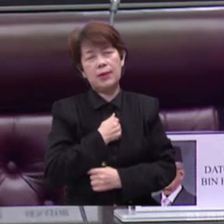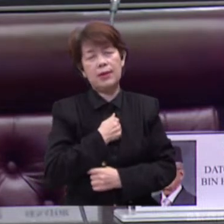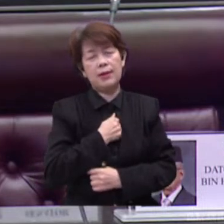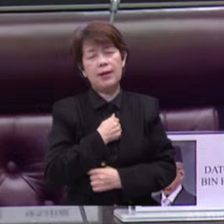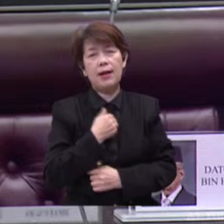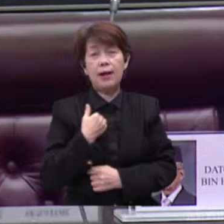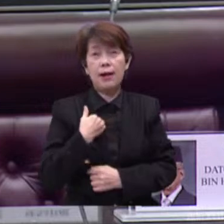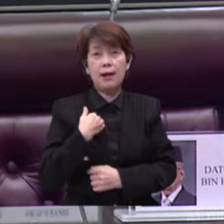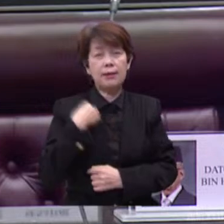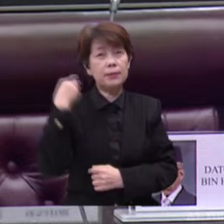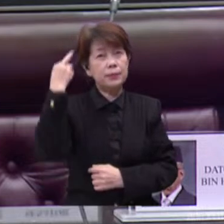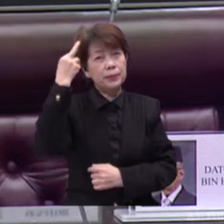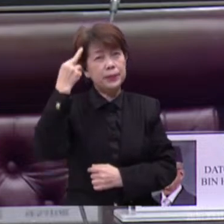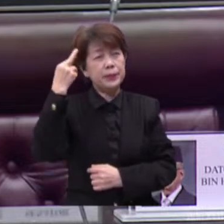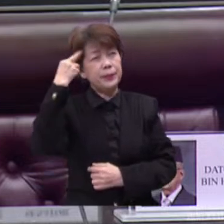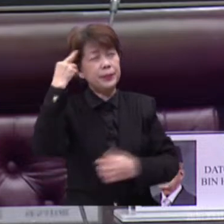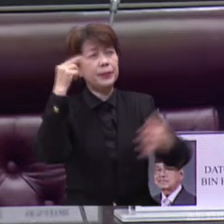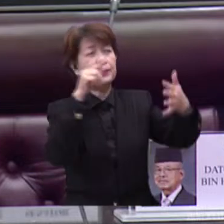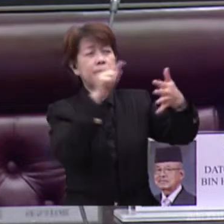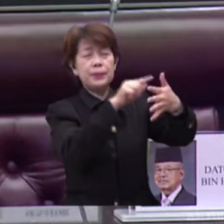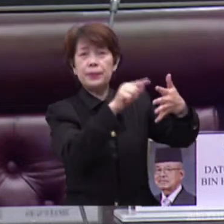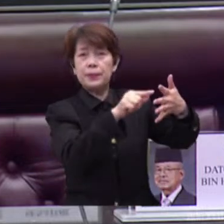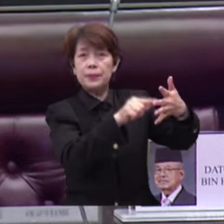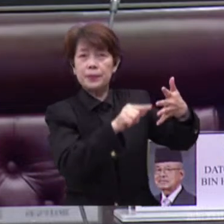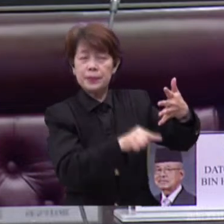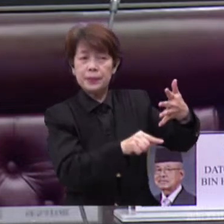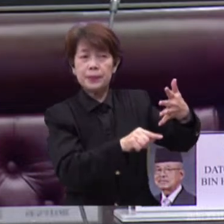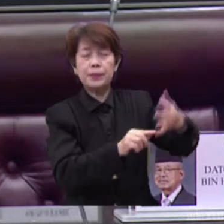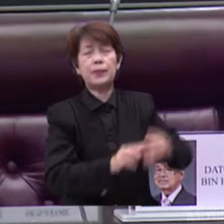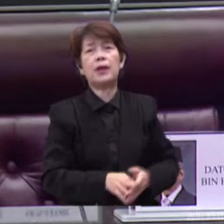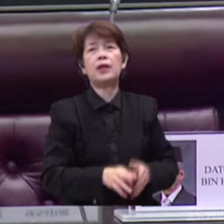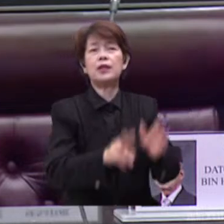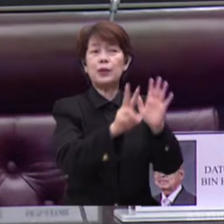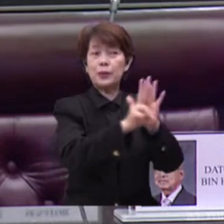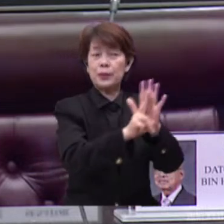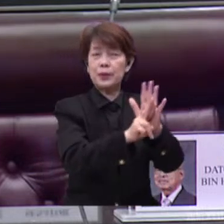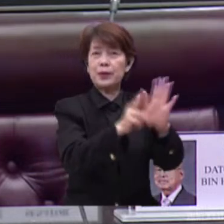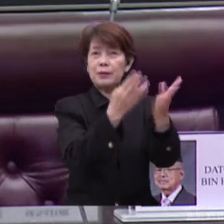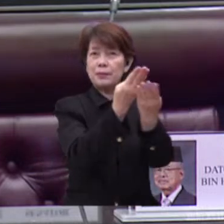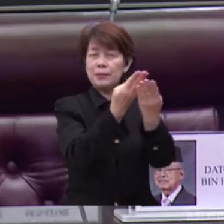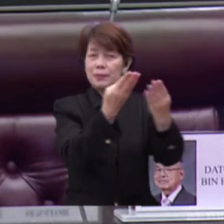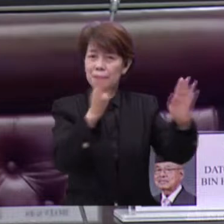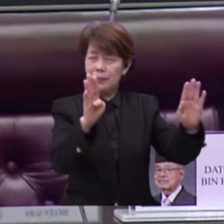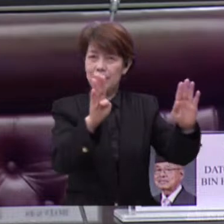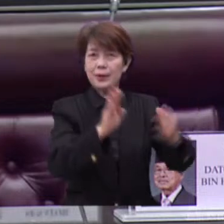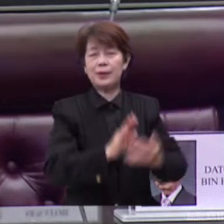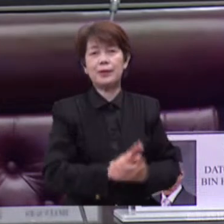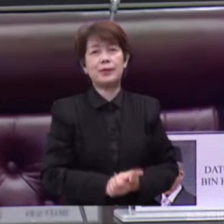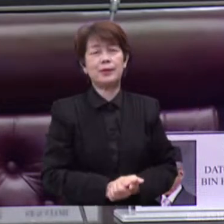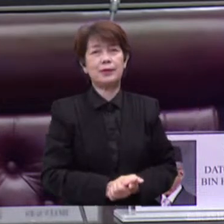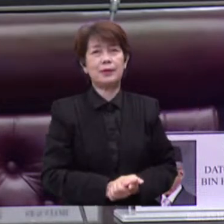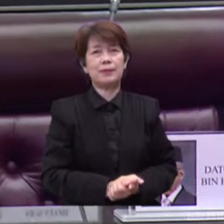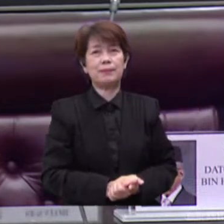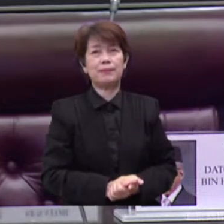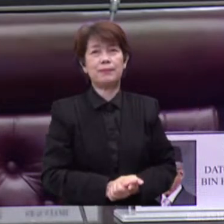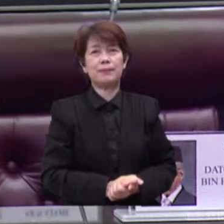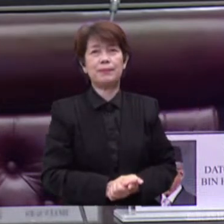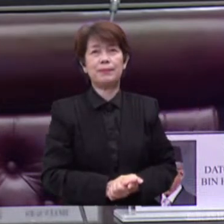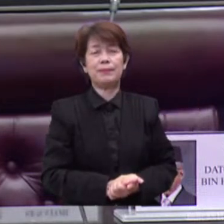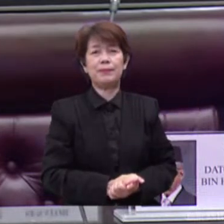tertentu maka pada undang-undang ini dibebaskan dinyahkan sebagai